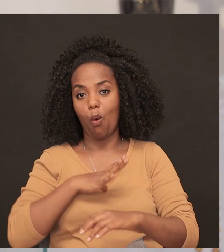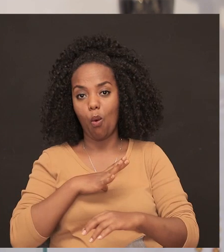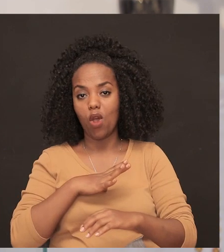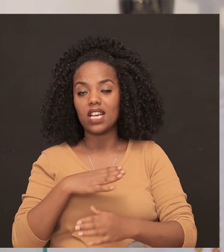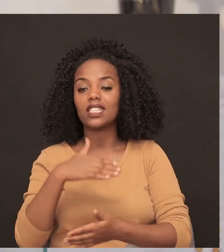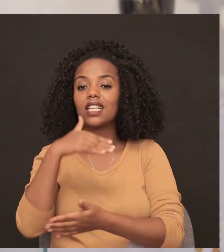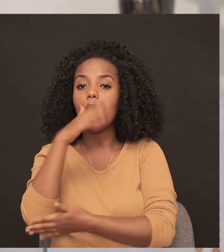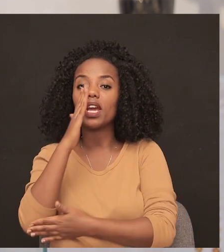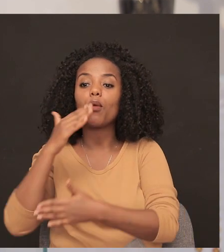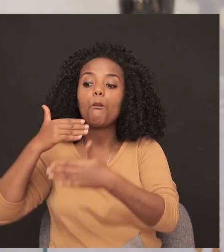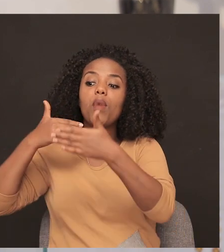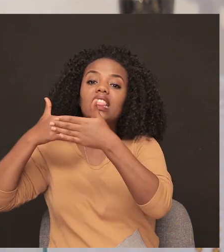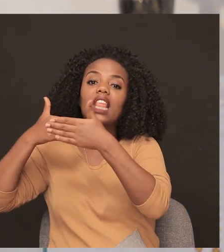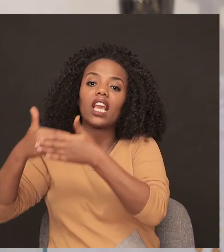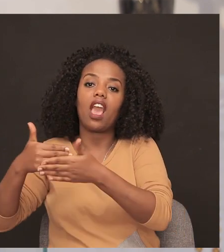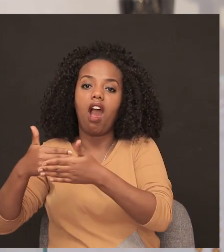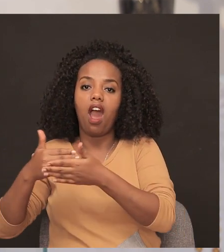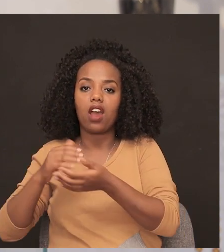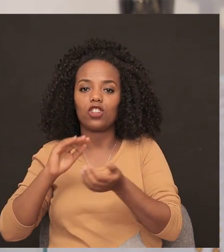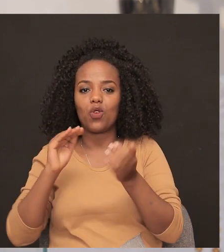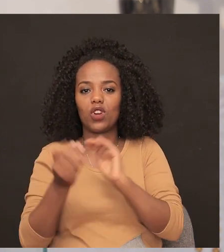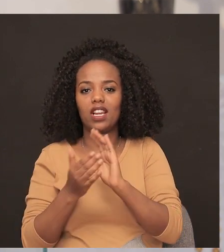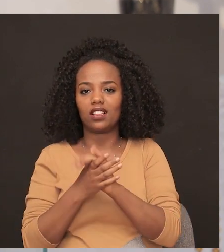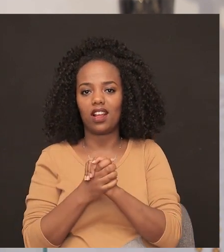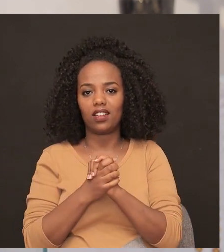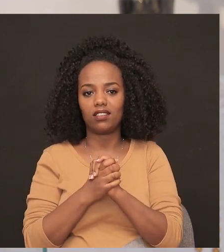እግዚአብሔር መጠጊያ ይሆንለታል።